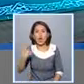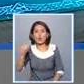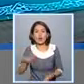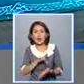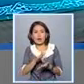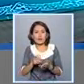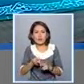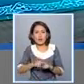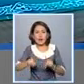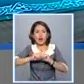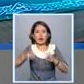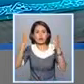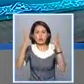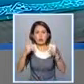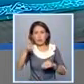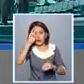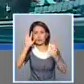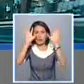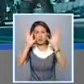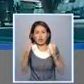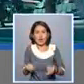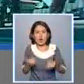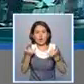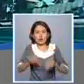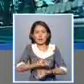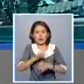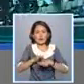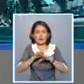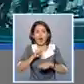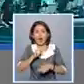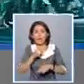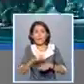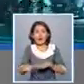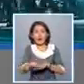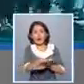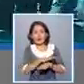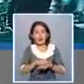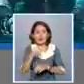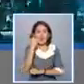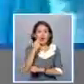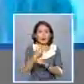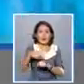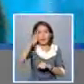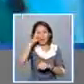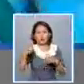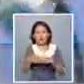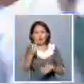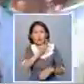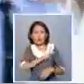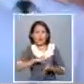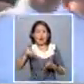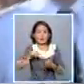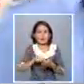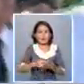Ел шеңберіндегі ерекше күнді үлкен ықыласпен атап өтті. Шаһардағы Абай алаңында еңбек ұжымдары мен мемлекеттік мекеме